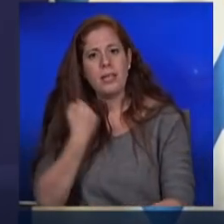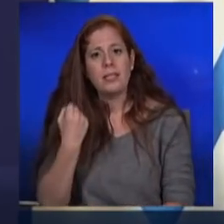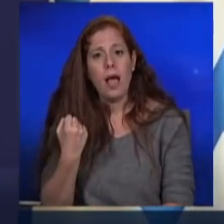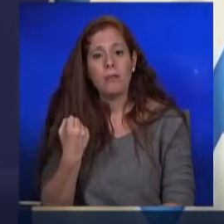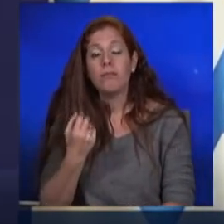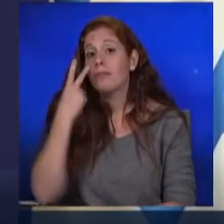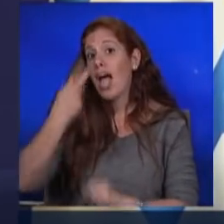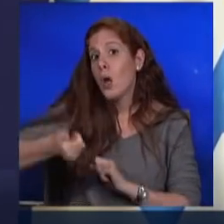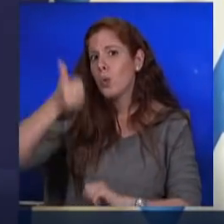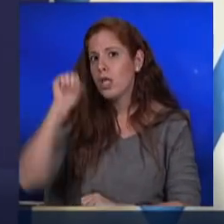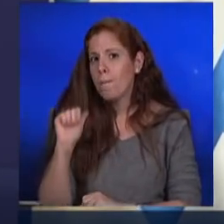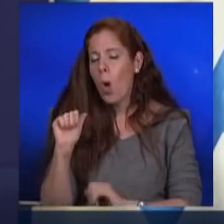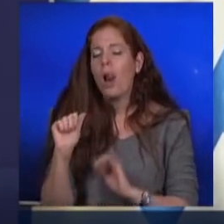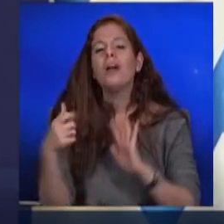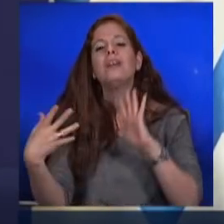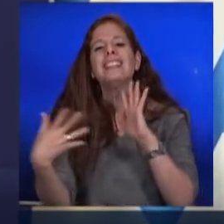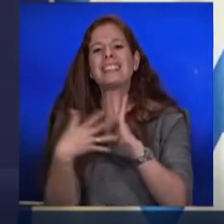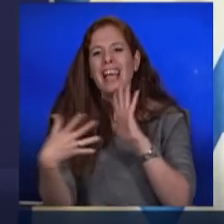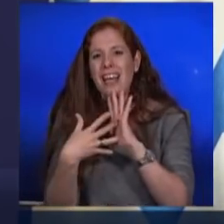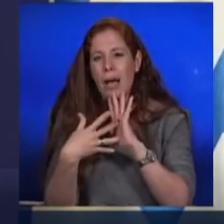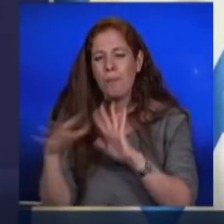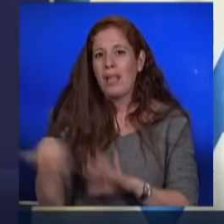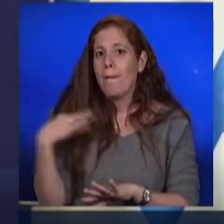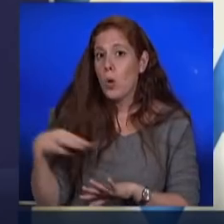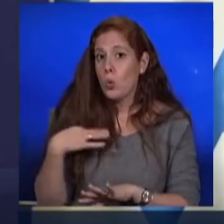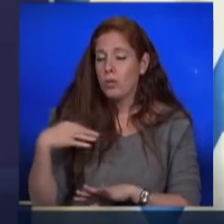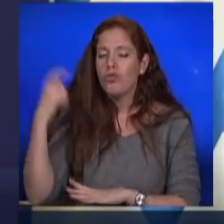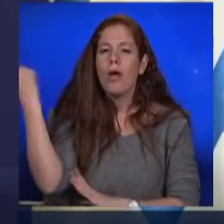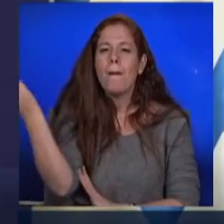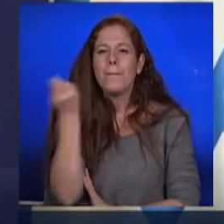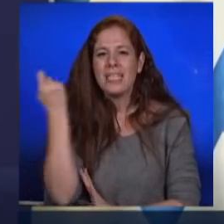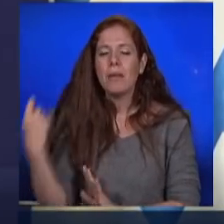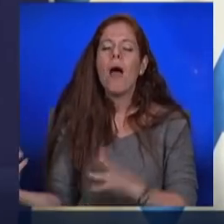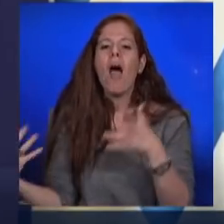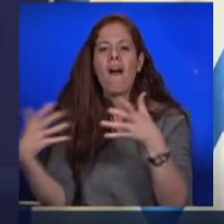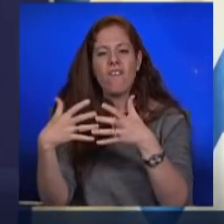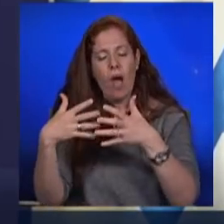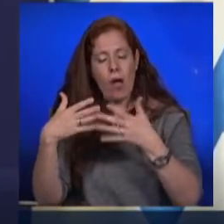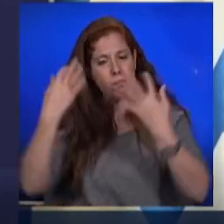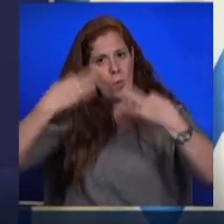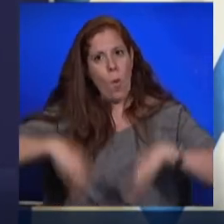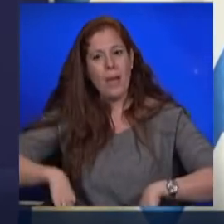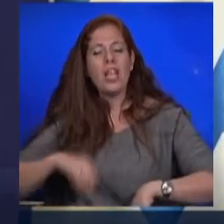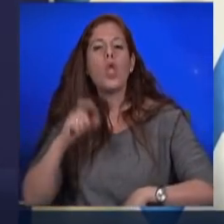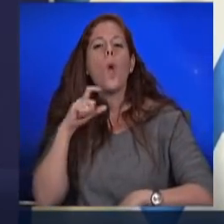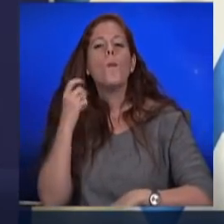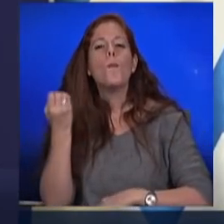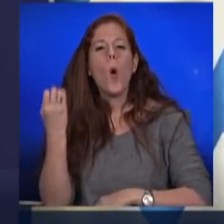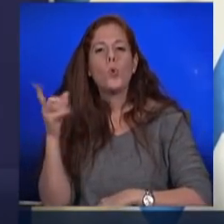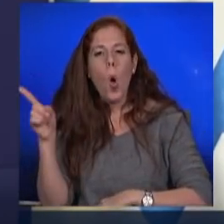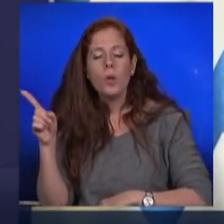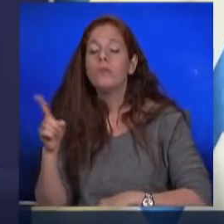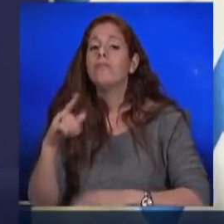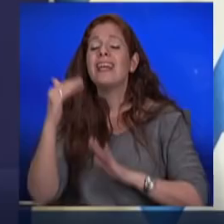את סקר הבריאות שפרסמה חברה מכובדת בהונג קונג, היא דרגה את ישראל